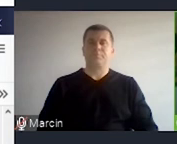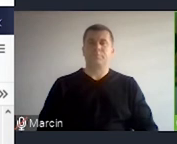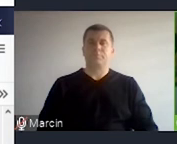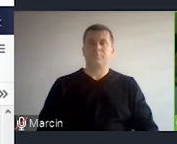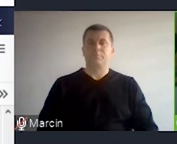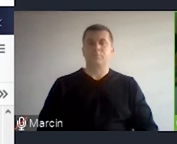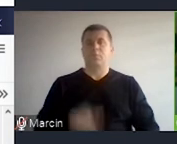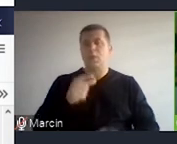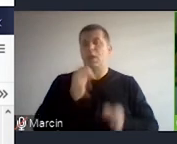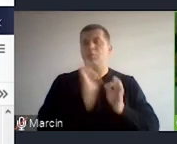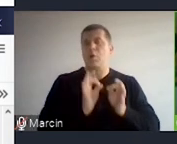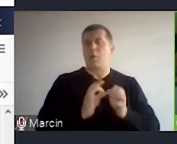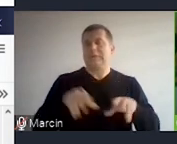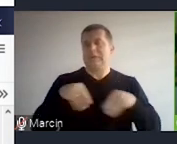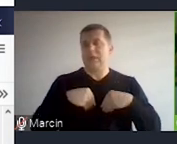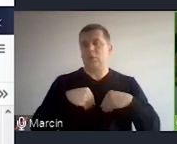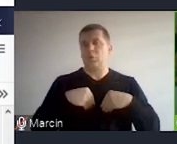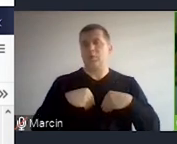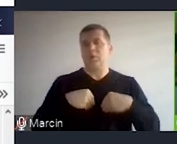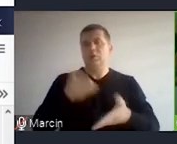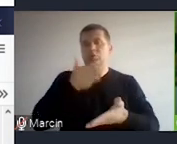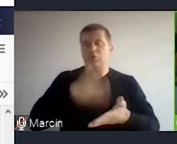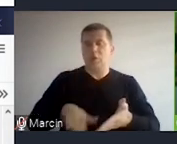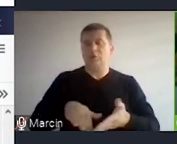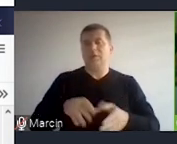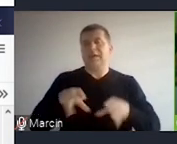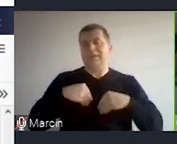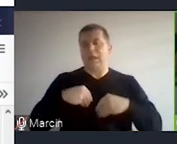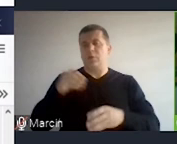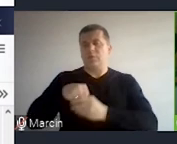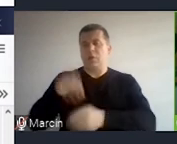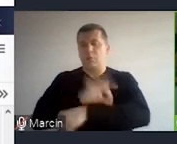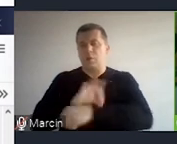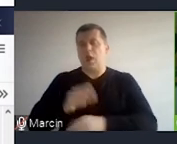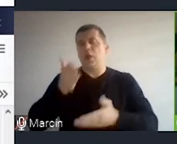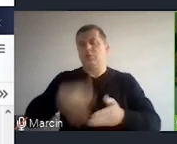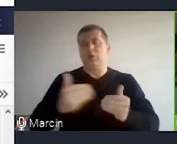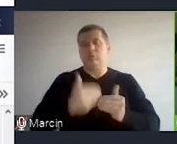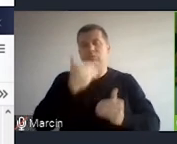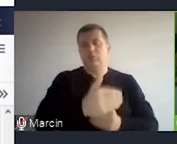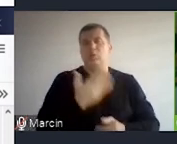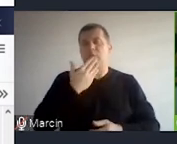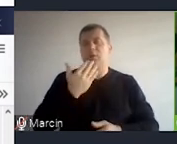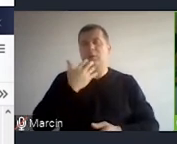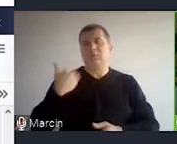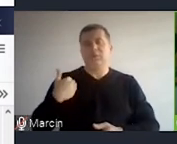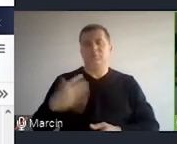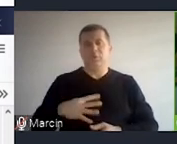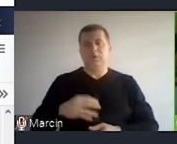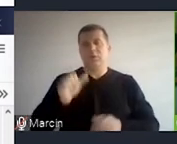O tej proporcji zatrudnienia, czyli częściowym zatrudnieniu w projekcie, a częściowym poza nim, mówiłem przed chwilą, to